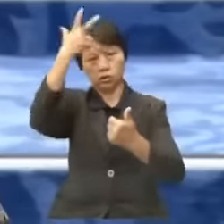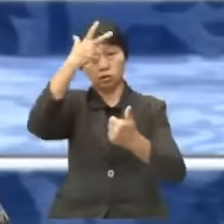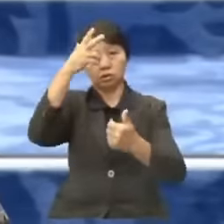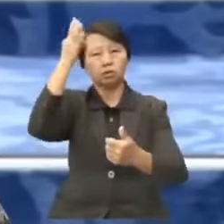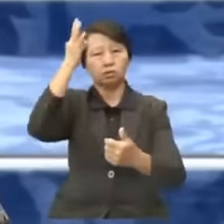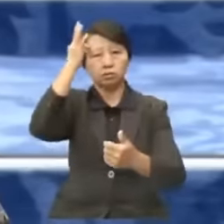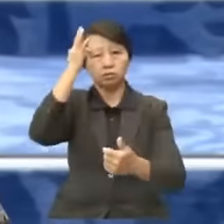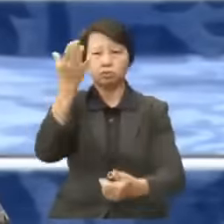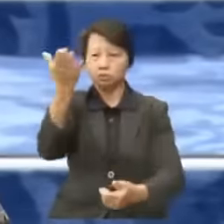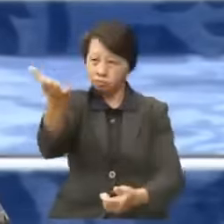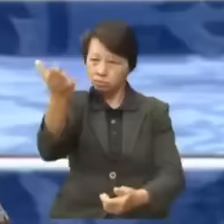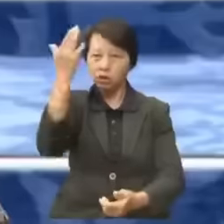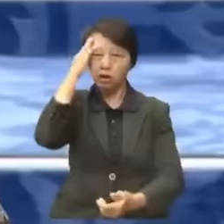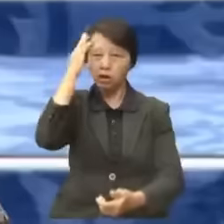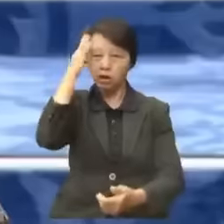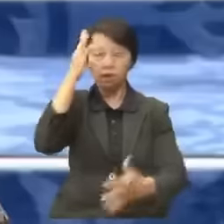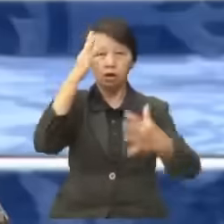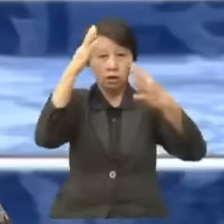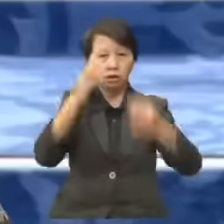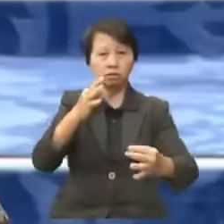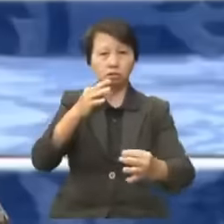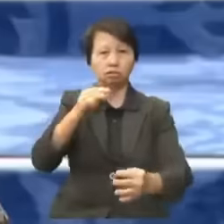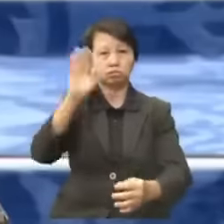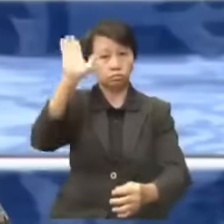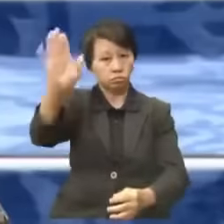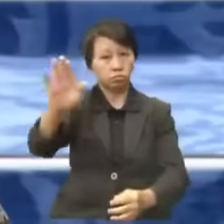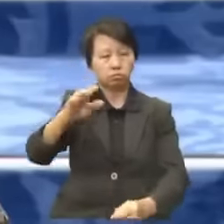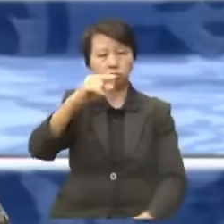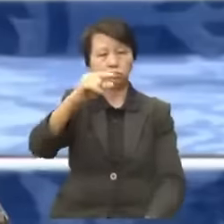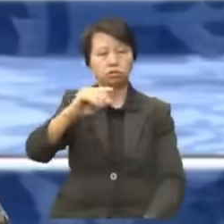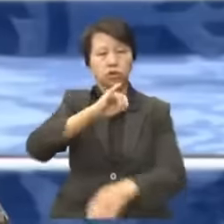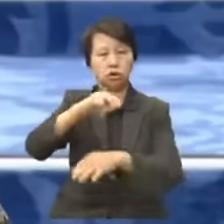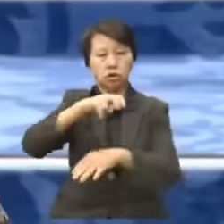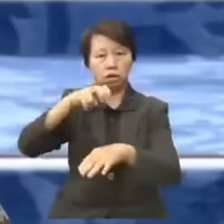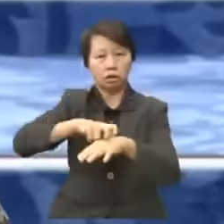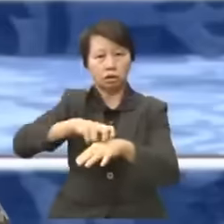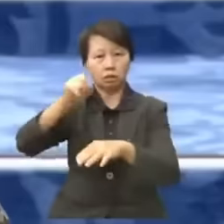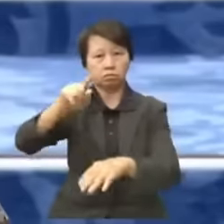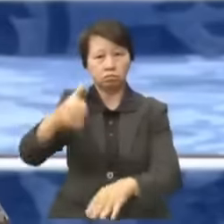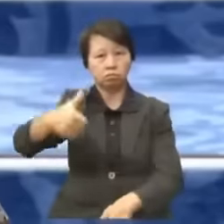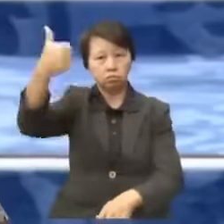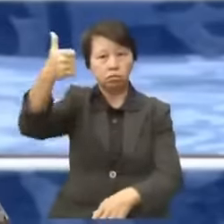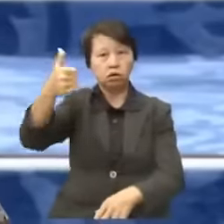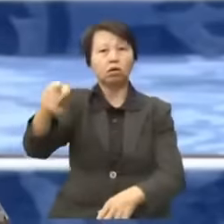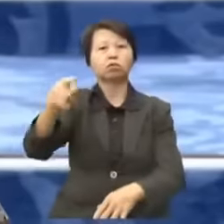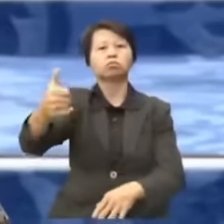maklum bahawa keputusan ituangkan at